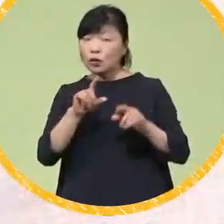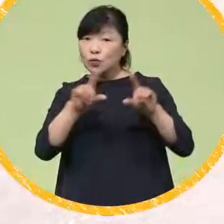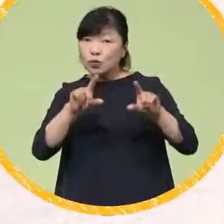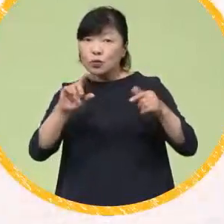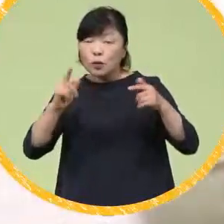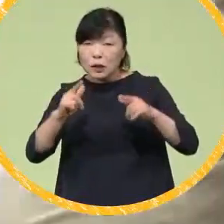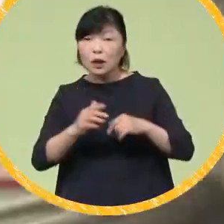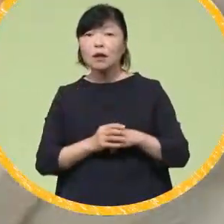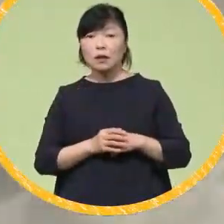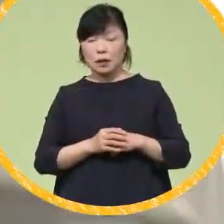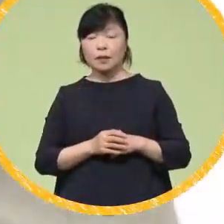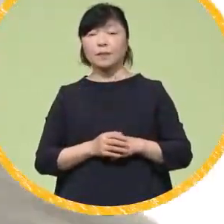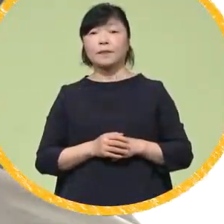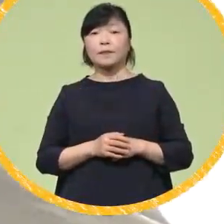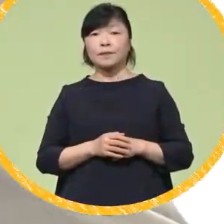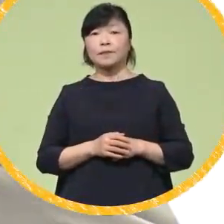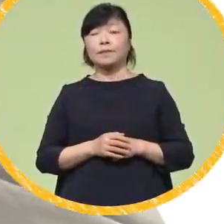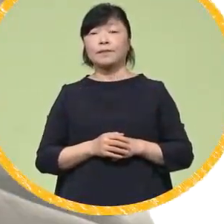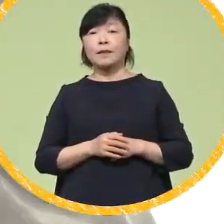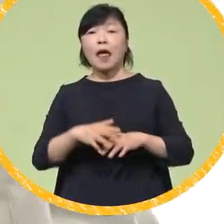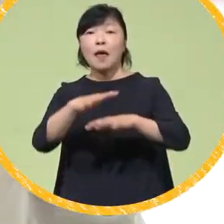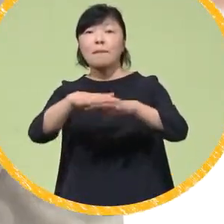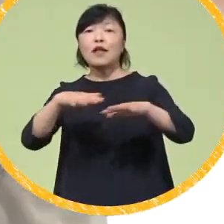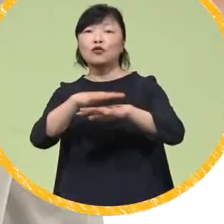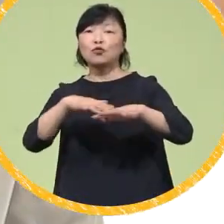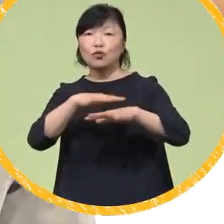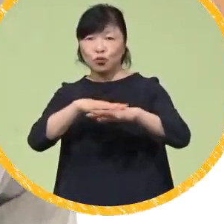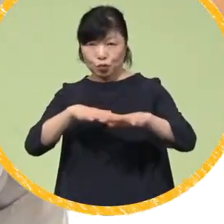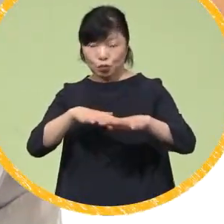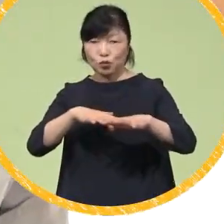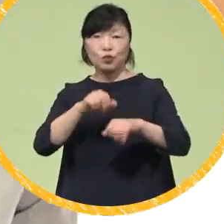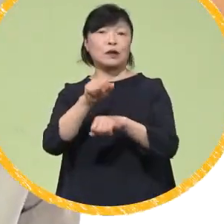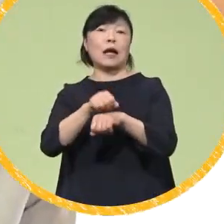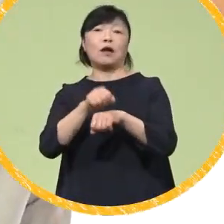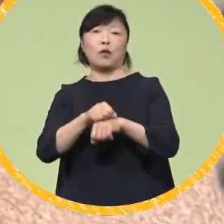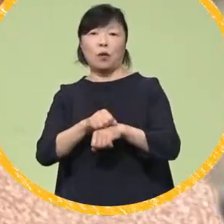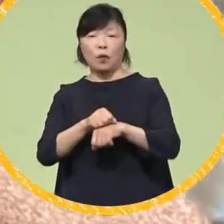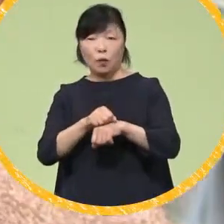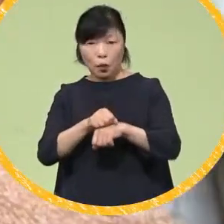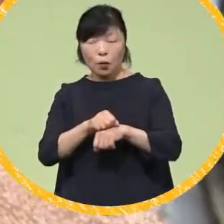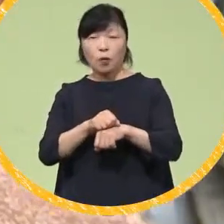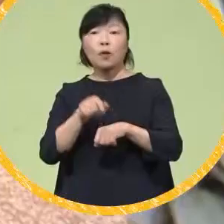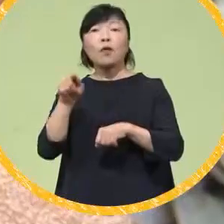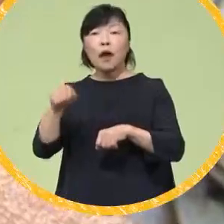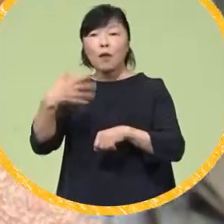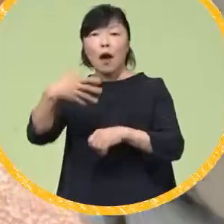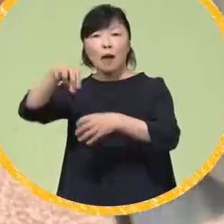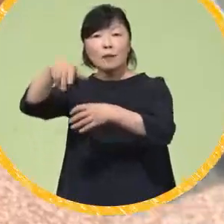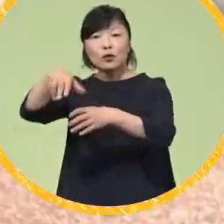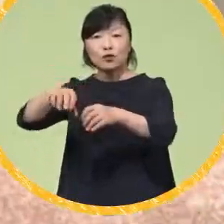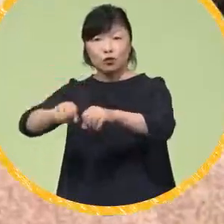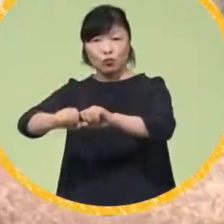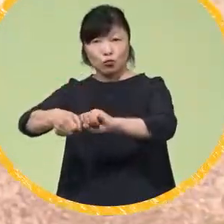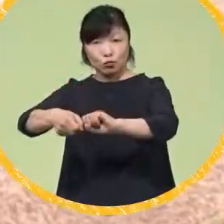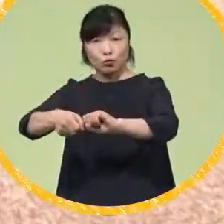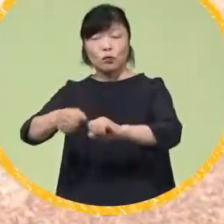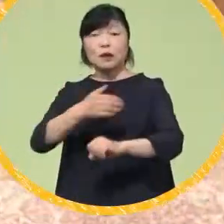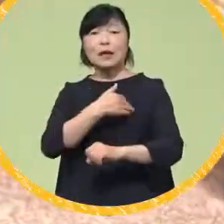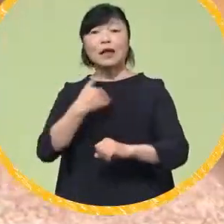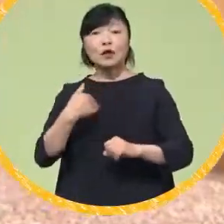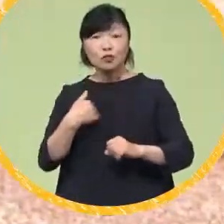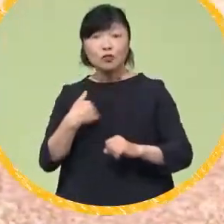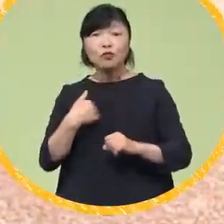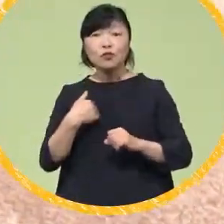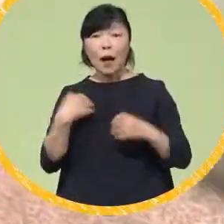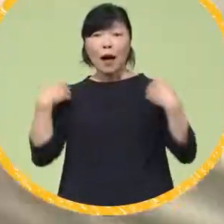はい、ちょっと違ってまして、はい、メッシュ素材になっています。はい、そうですね。はい、であとこれは濡らすことができるので、濡